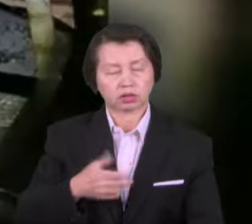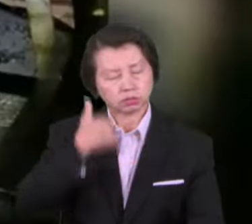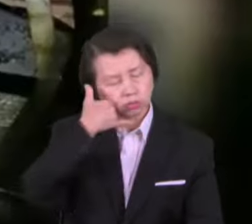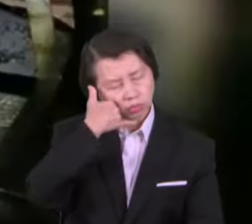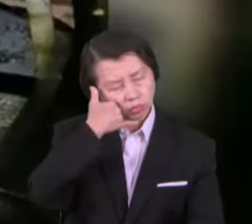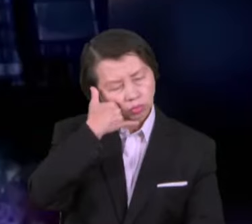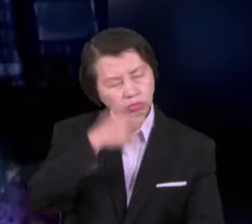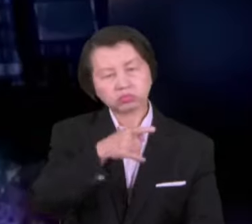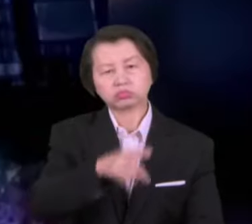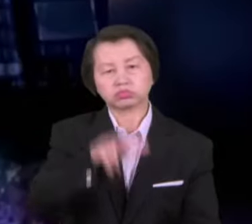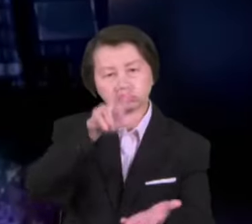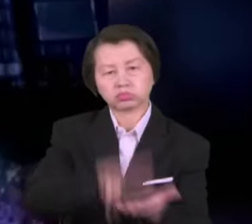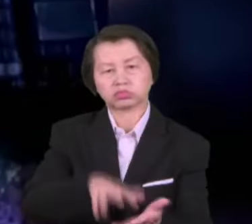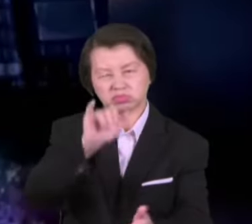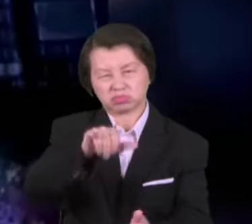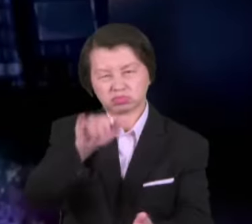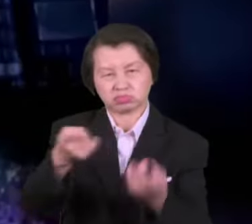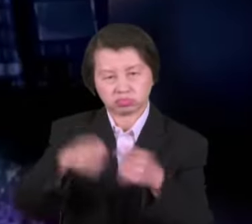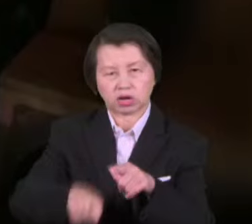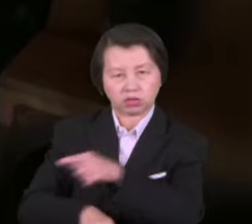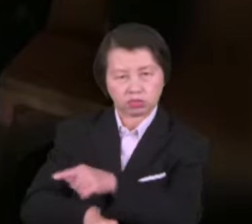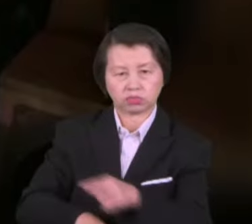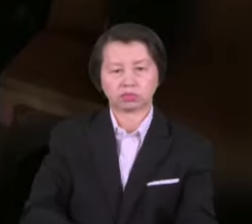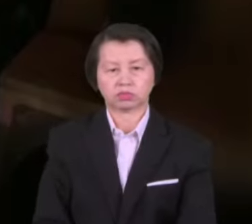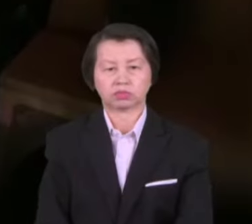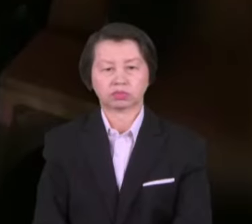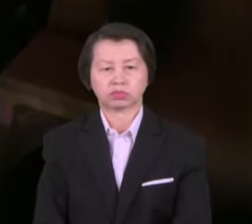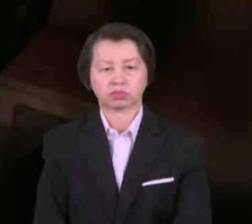dihubungi mengesahkan kejadian itu